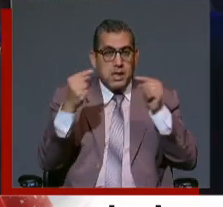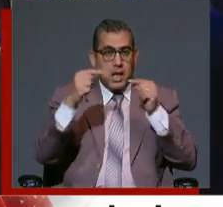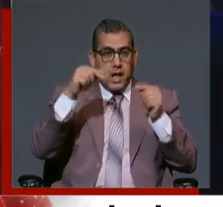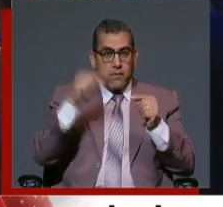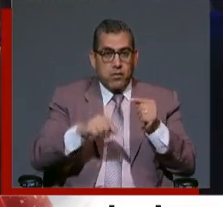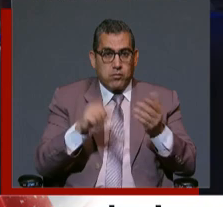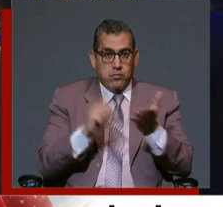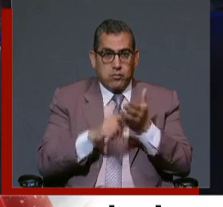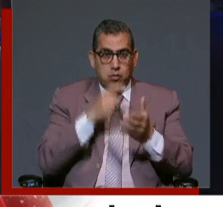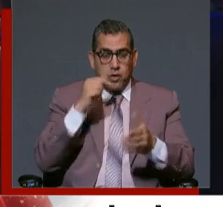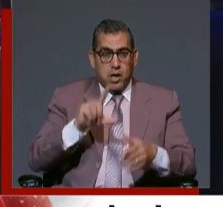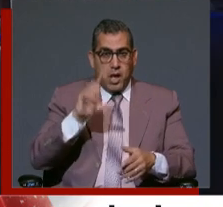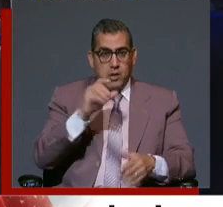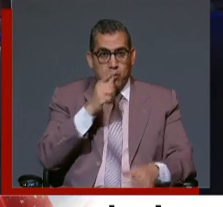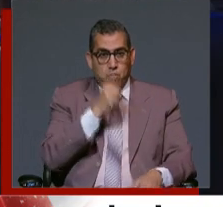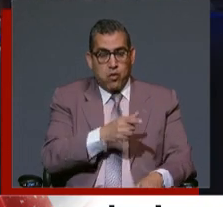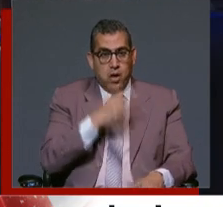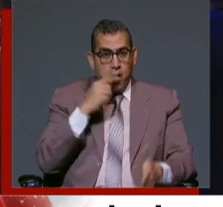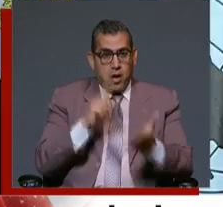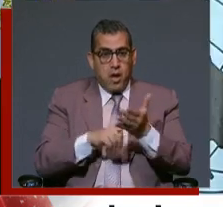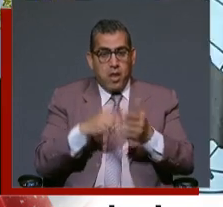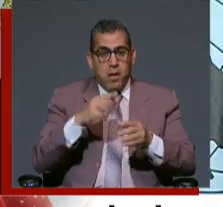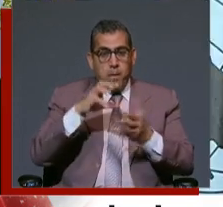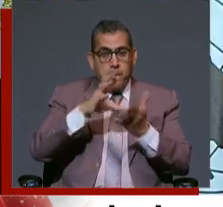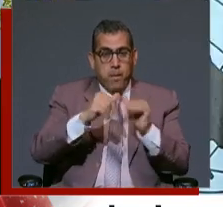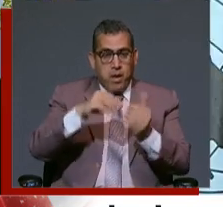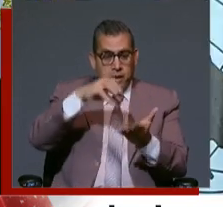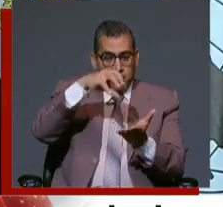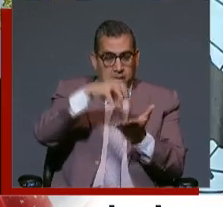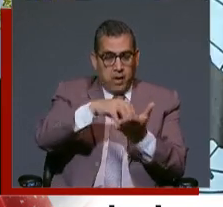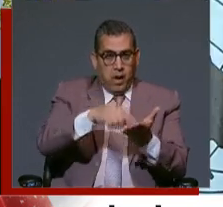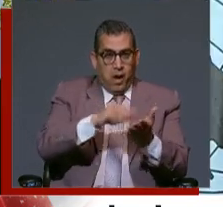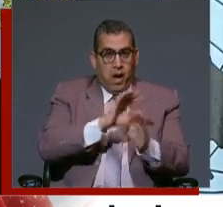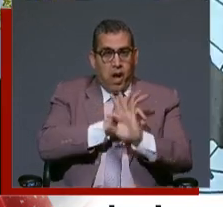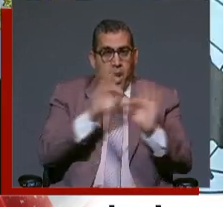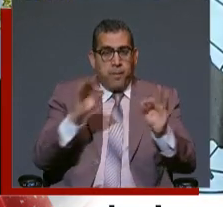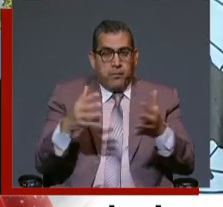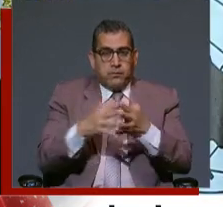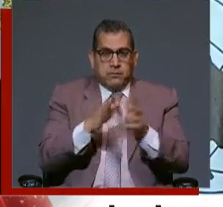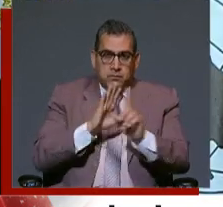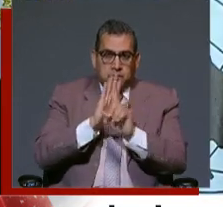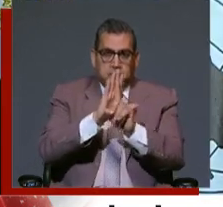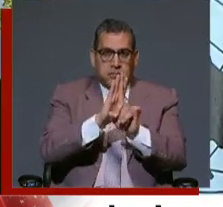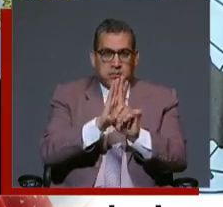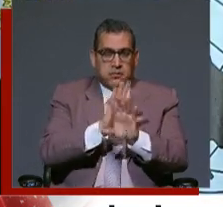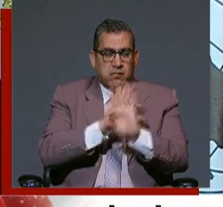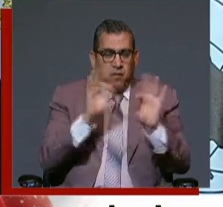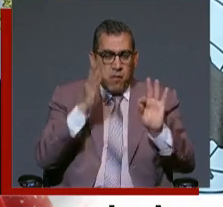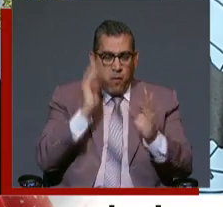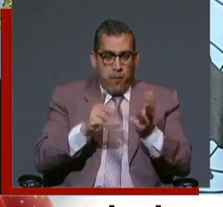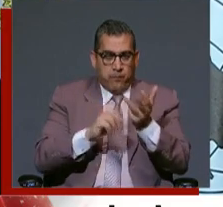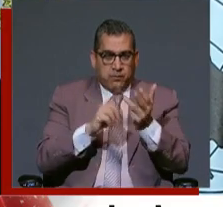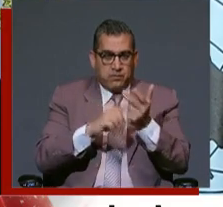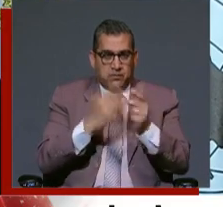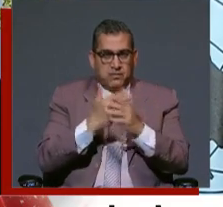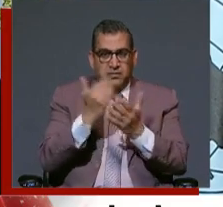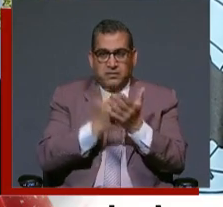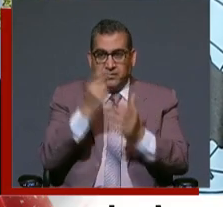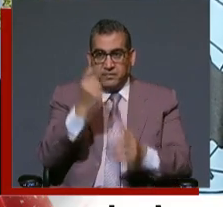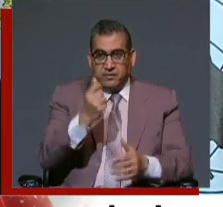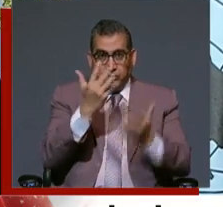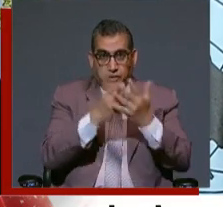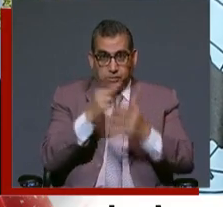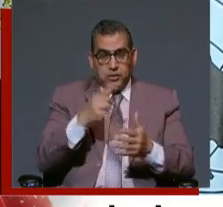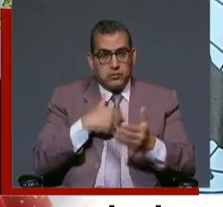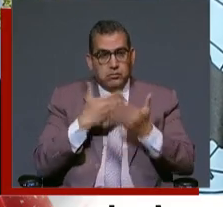وأكد سيادته أيضا أن الدولة المصرية مستعدة لتقديم كل الدعم الممكن للمستثمرين. من